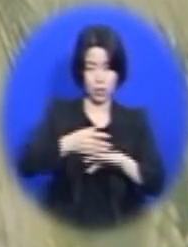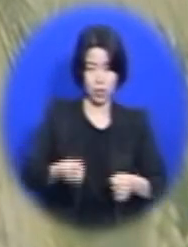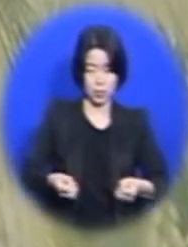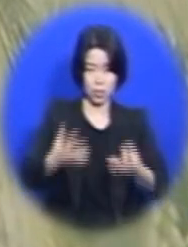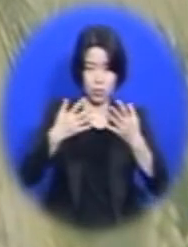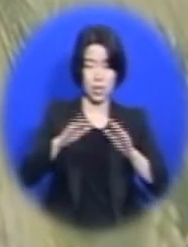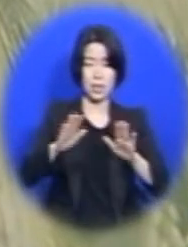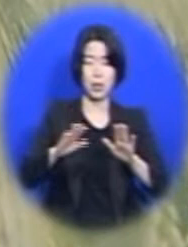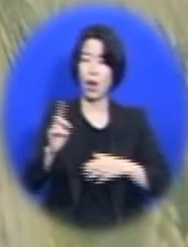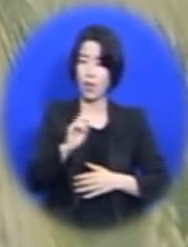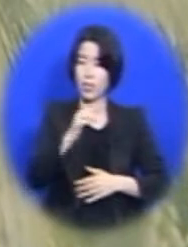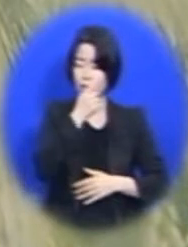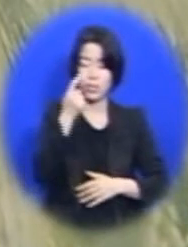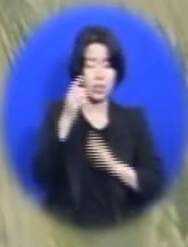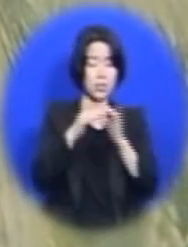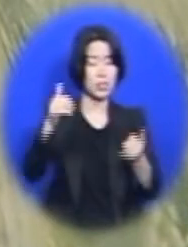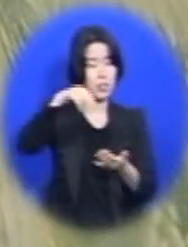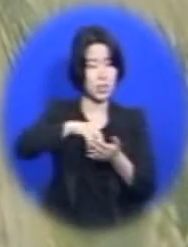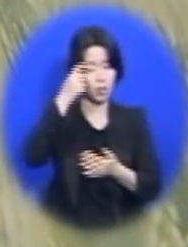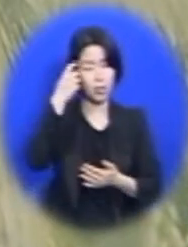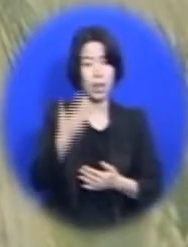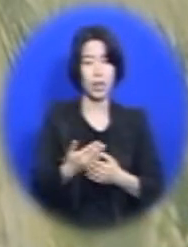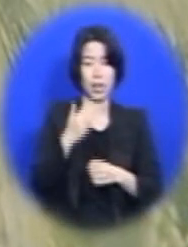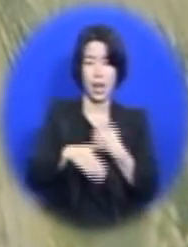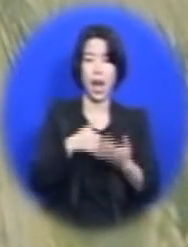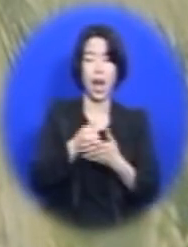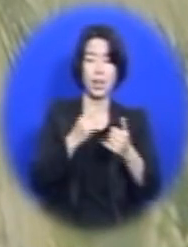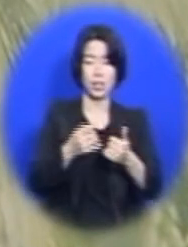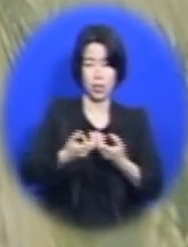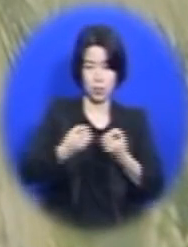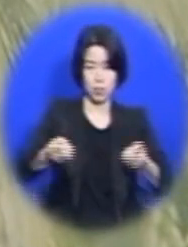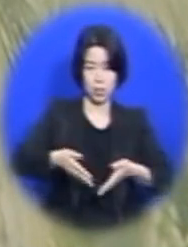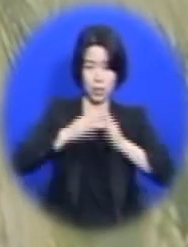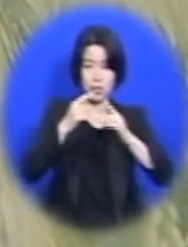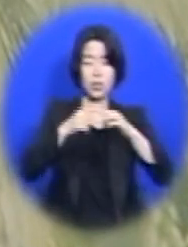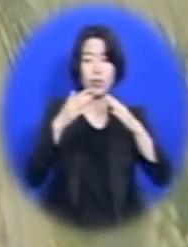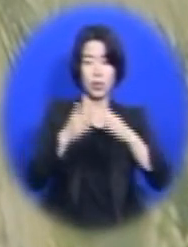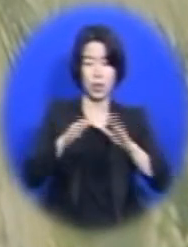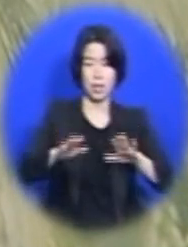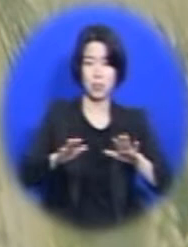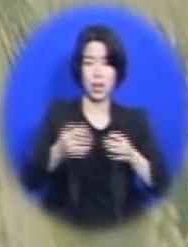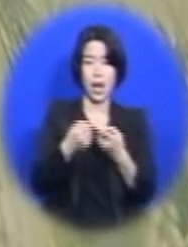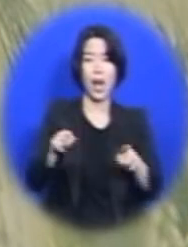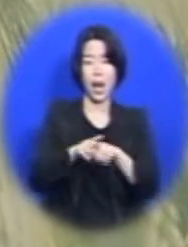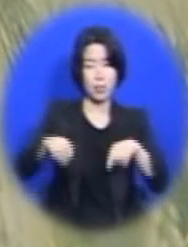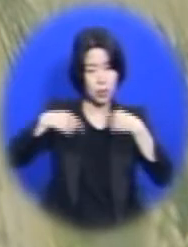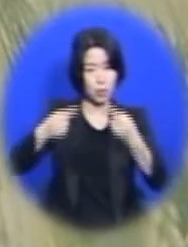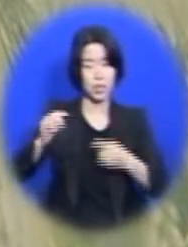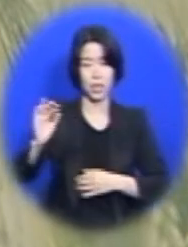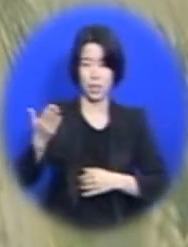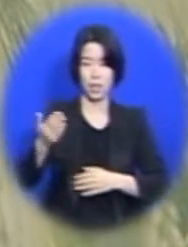맥주감사주일에 이번에는 어떤 증인을 세울까? 하나님께서 불리께 적교회에 이번에 함께 동참하시게